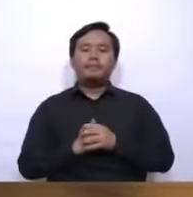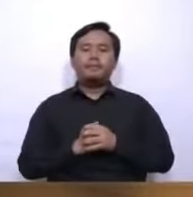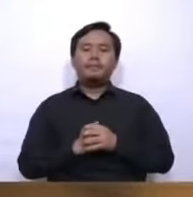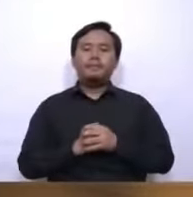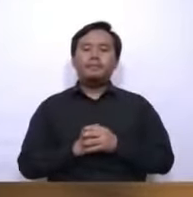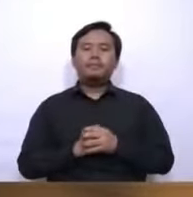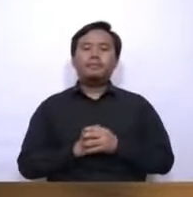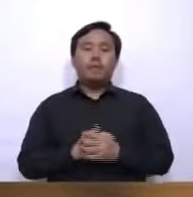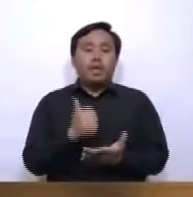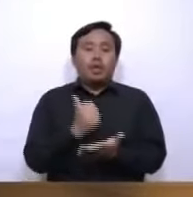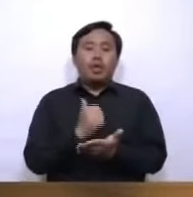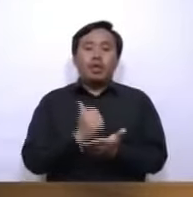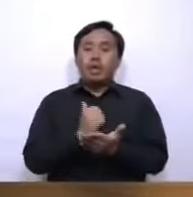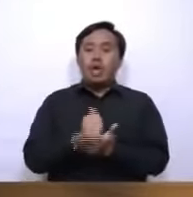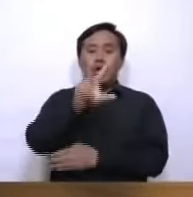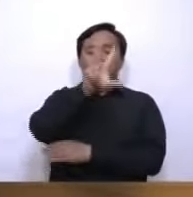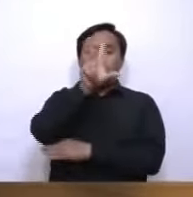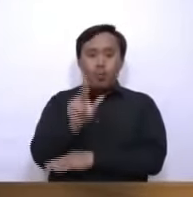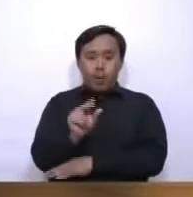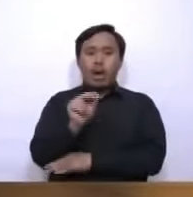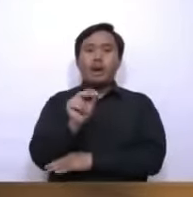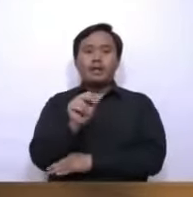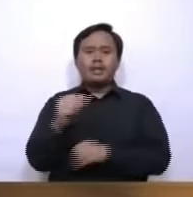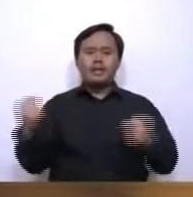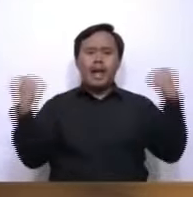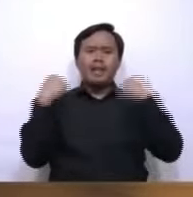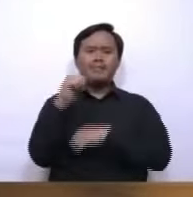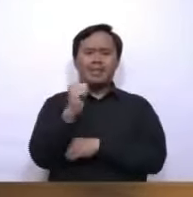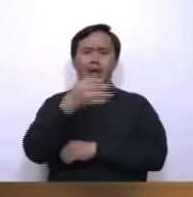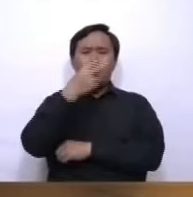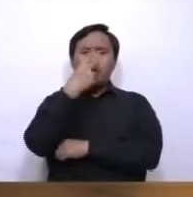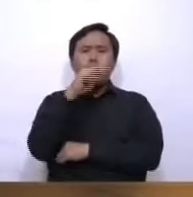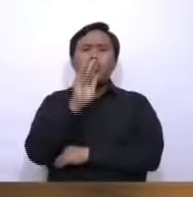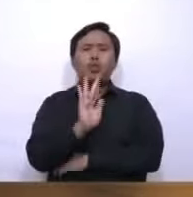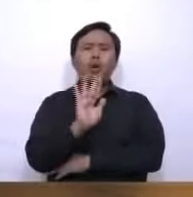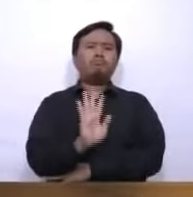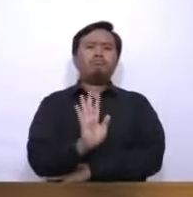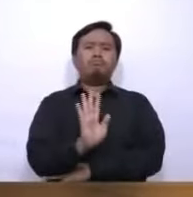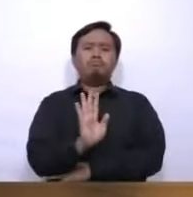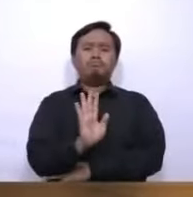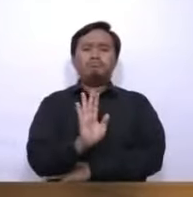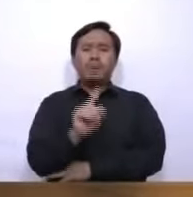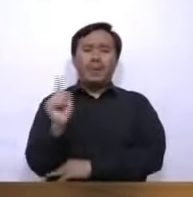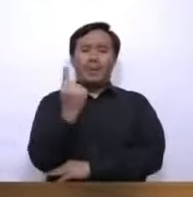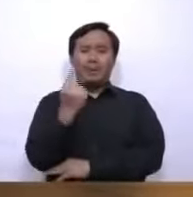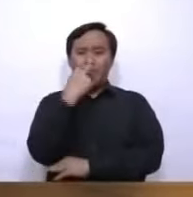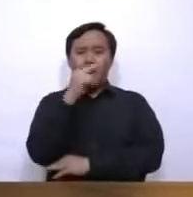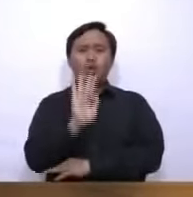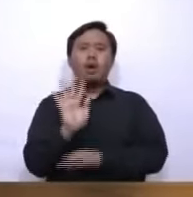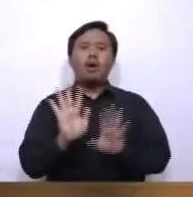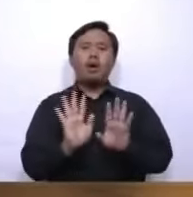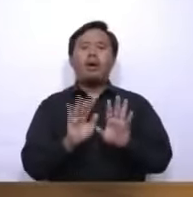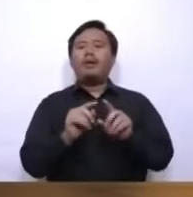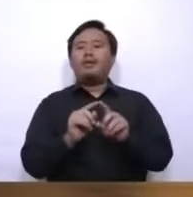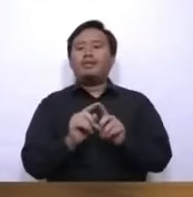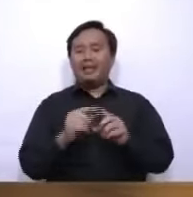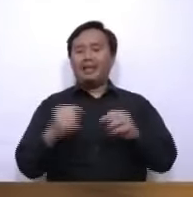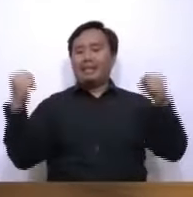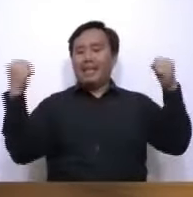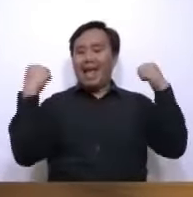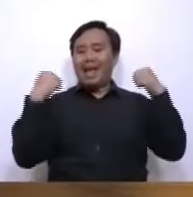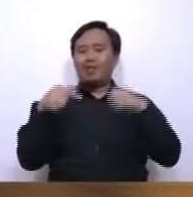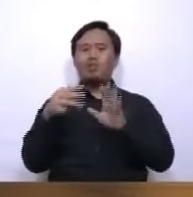tentu Jawa Barat ini akan menjadi Jawa Barat yang sehat. Tidak hanya di Bandung. Itu yang pertama. Yang kedua, sehat itu tentu tidak